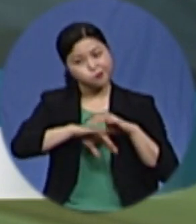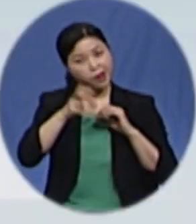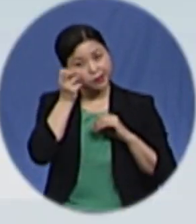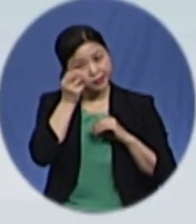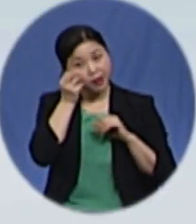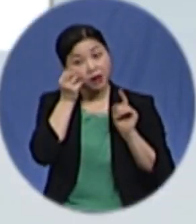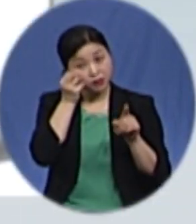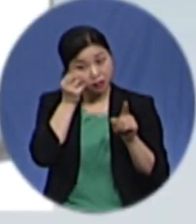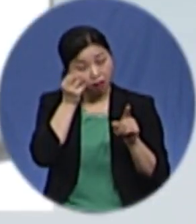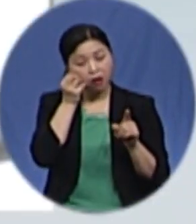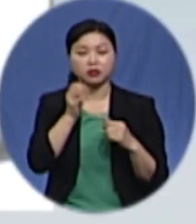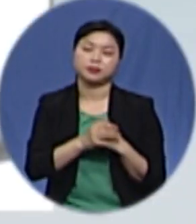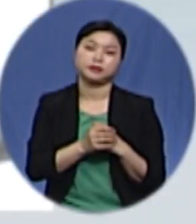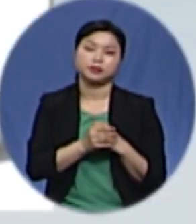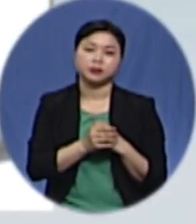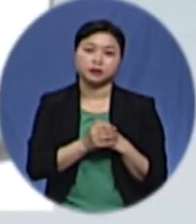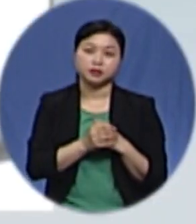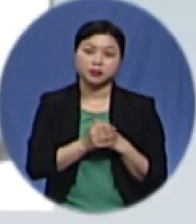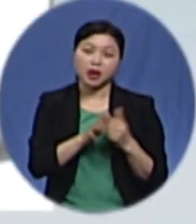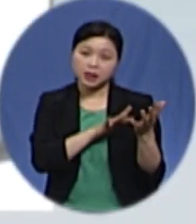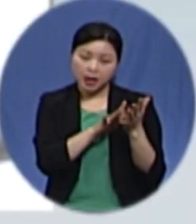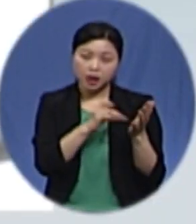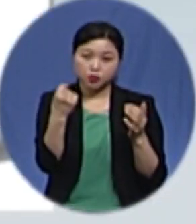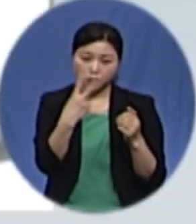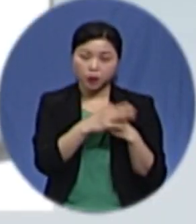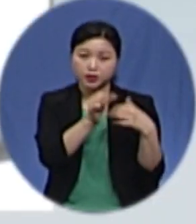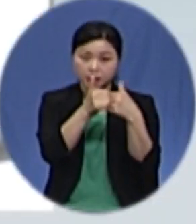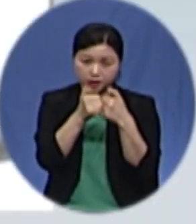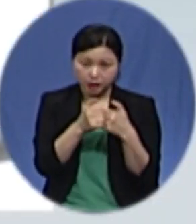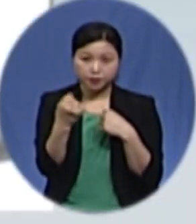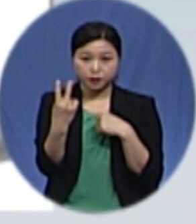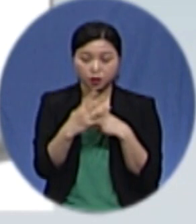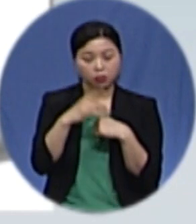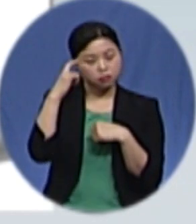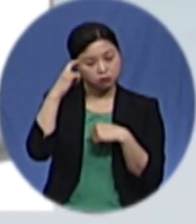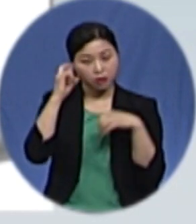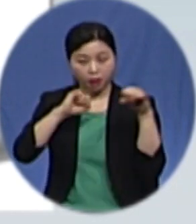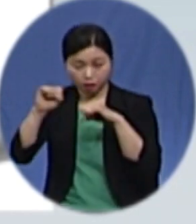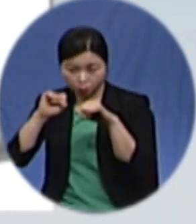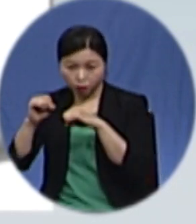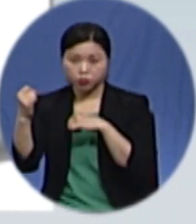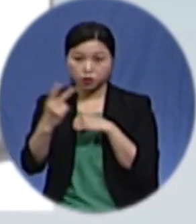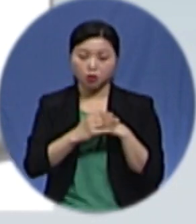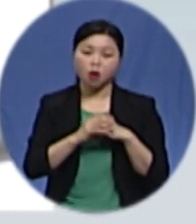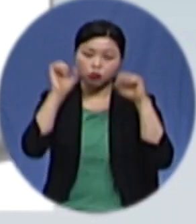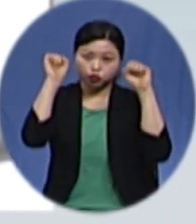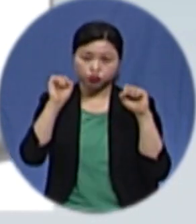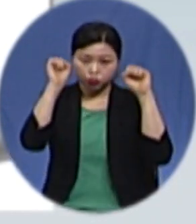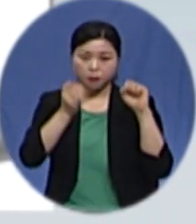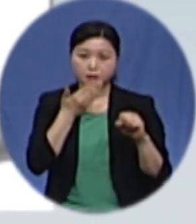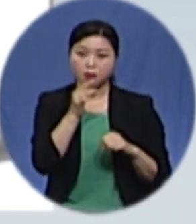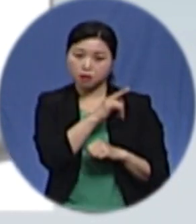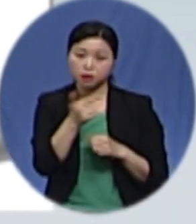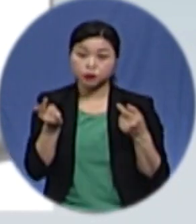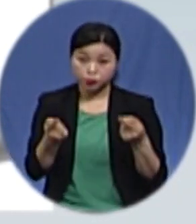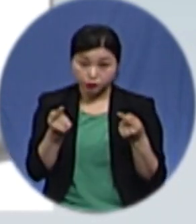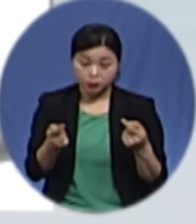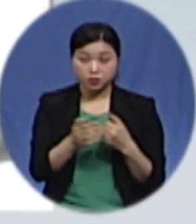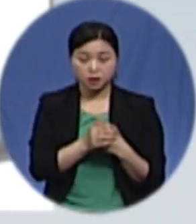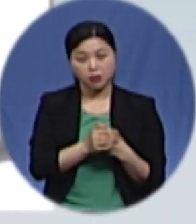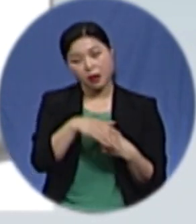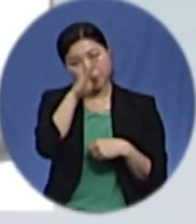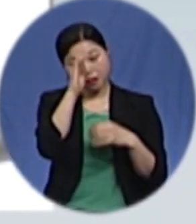거론됩니다. 치료는 약물과 상담, 인지행동치료, 운동, 식이요법 등 환자 상태에